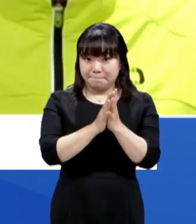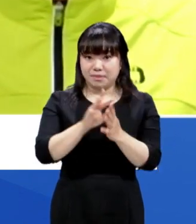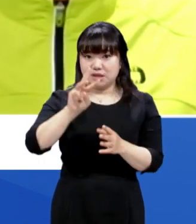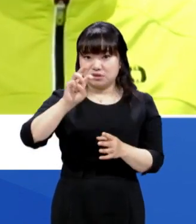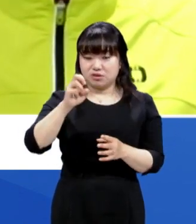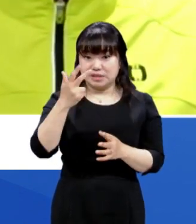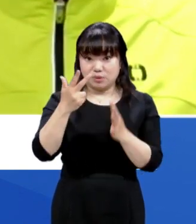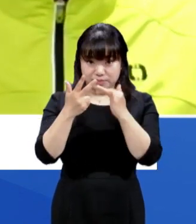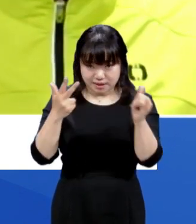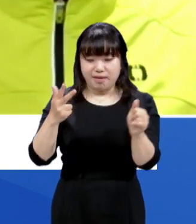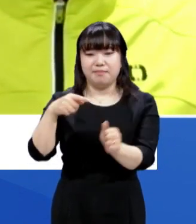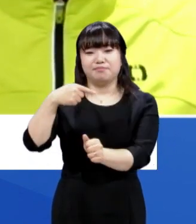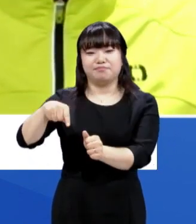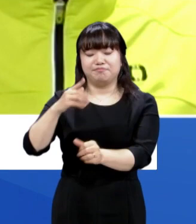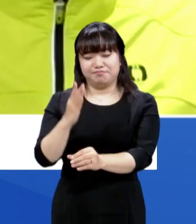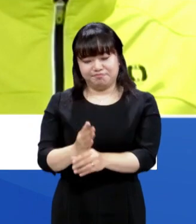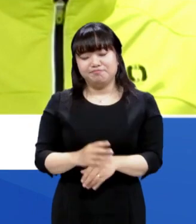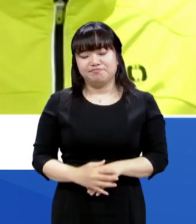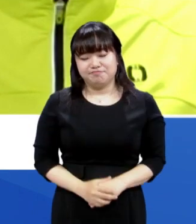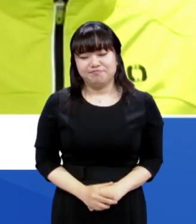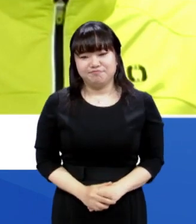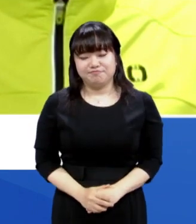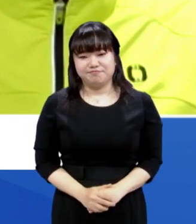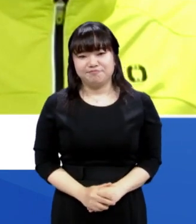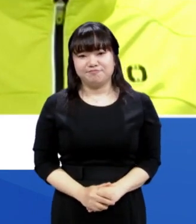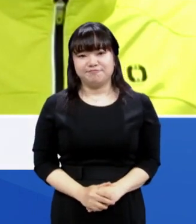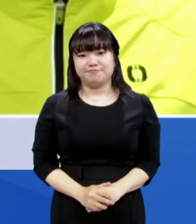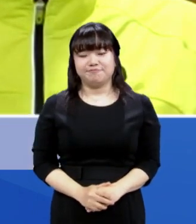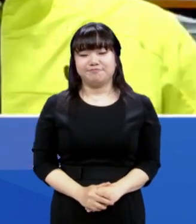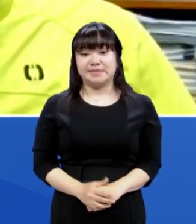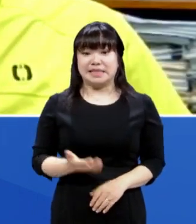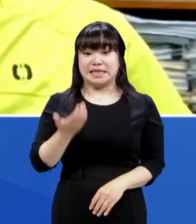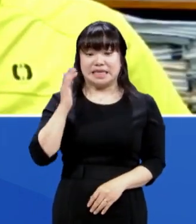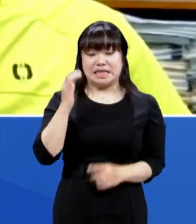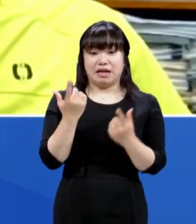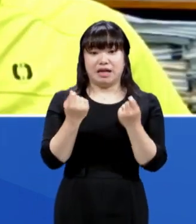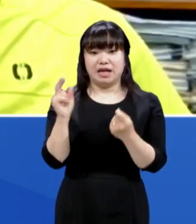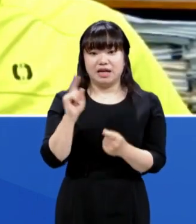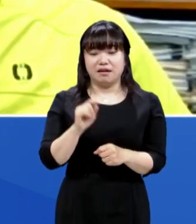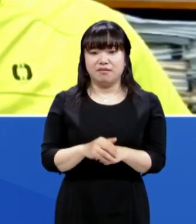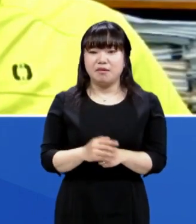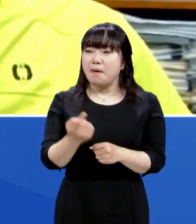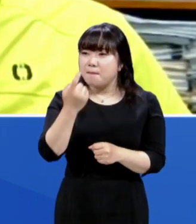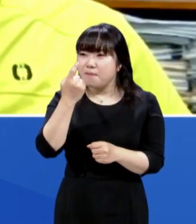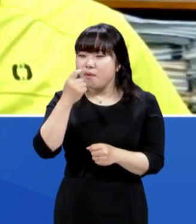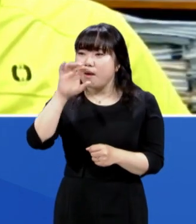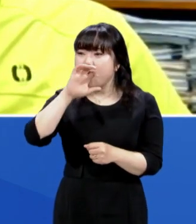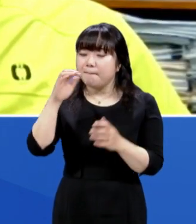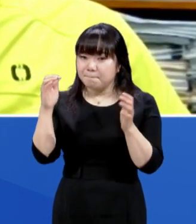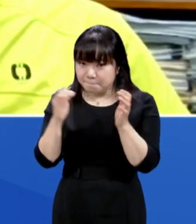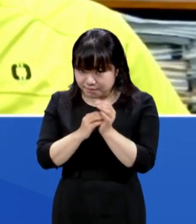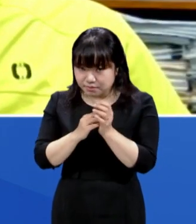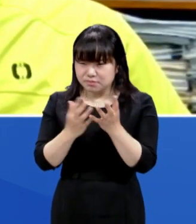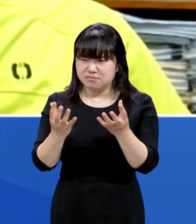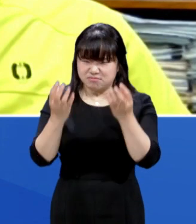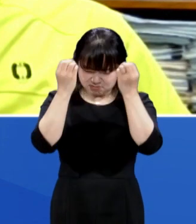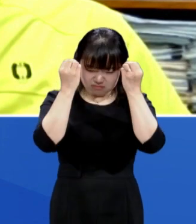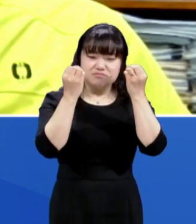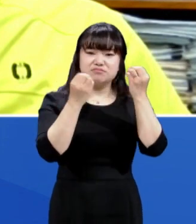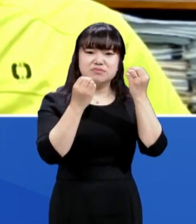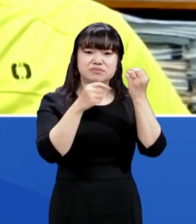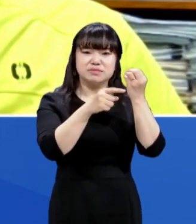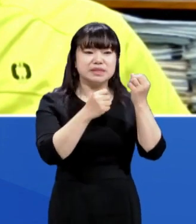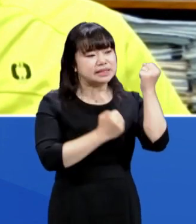있습니다 4 이 앞서 언급하신 내용을 학습해 서희 해설 나라면 이 사실 성동